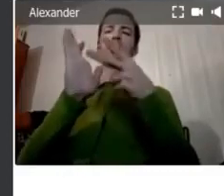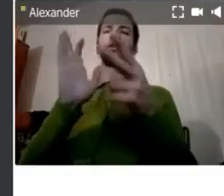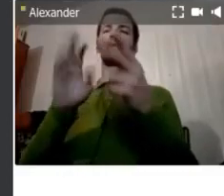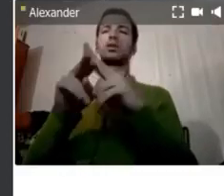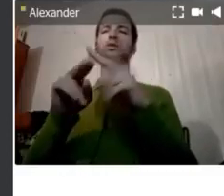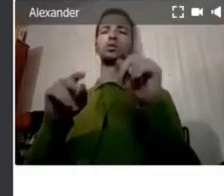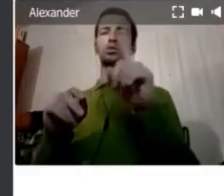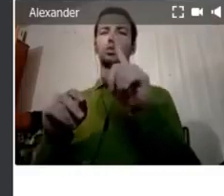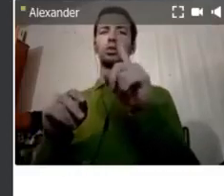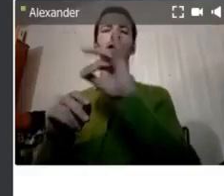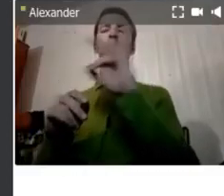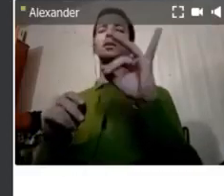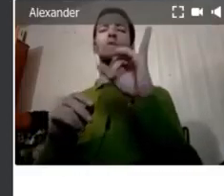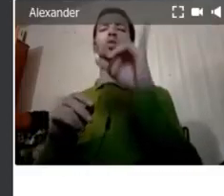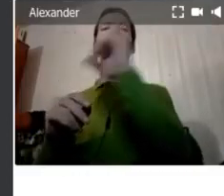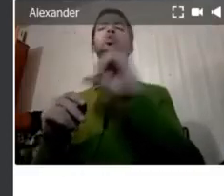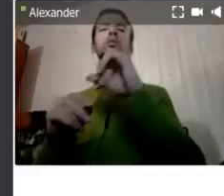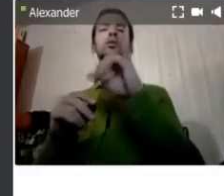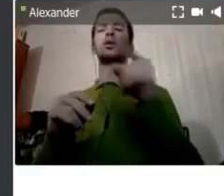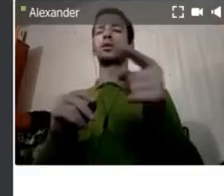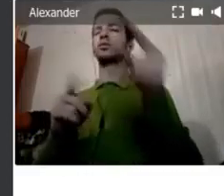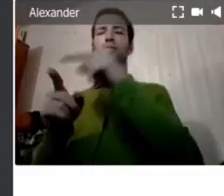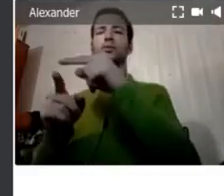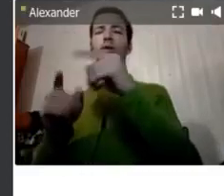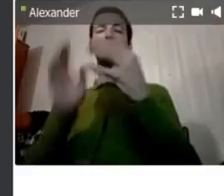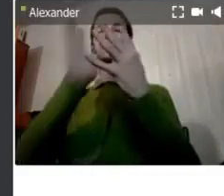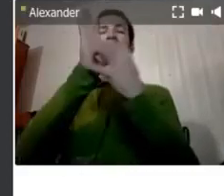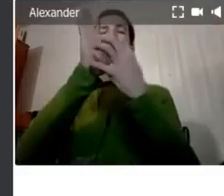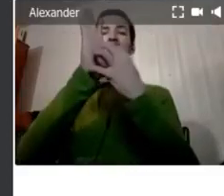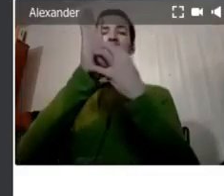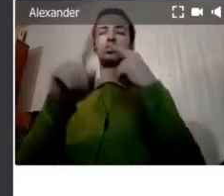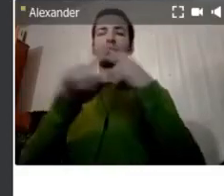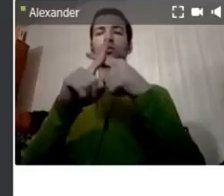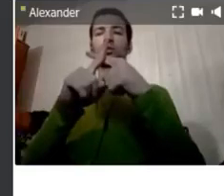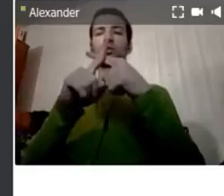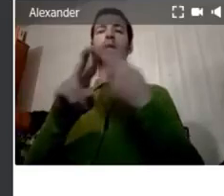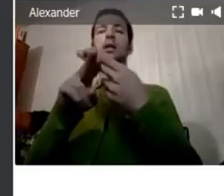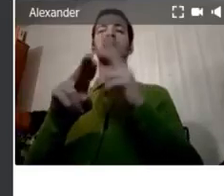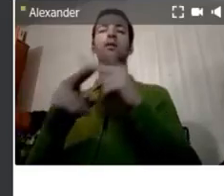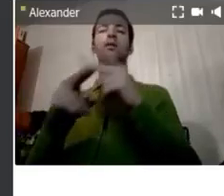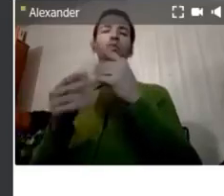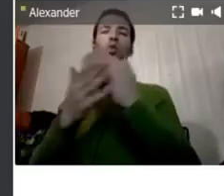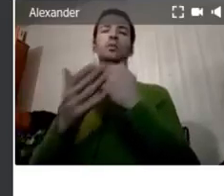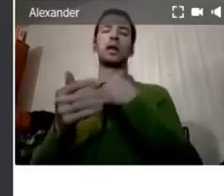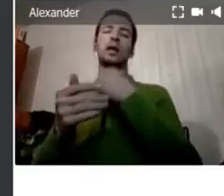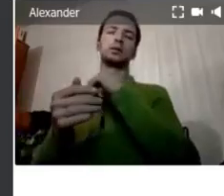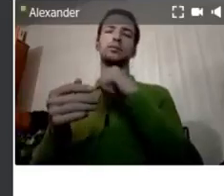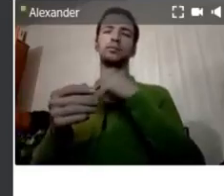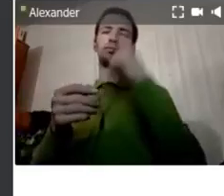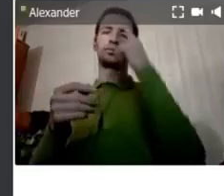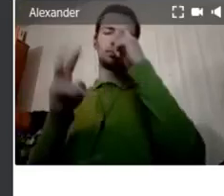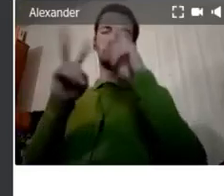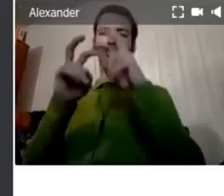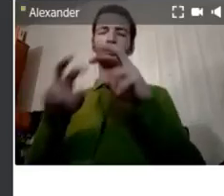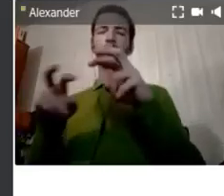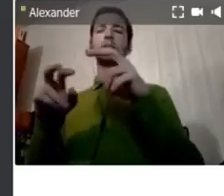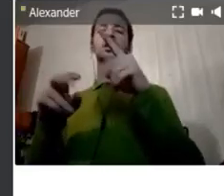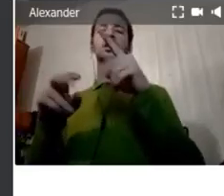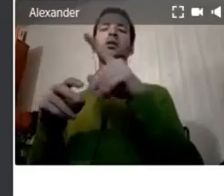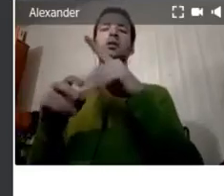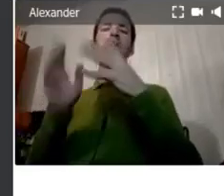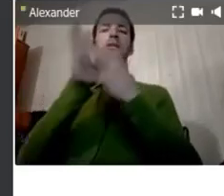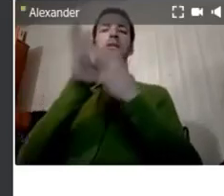старта клиента, который хочет заработать сразу много. 900. Итак,